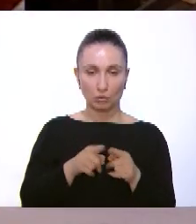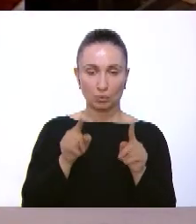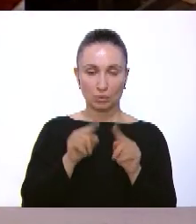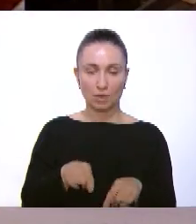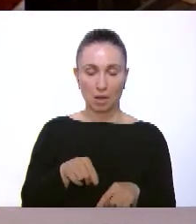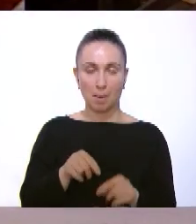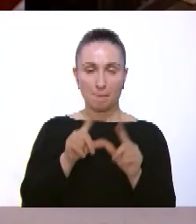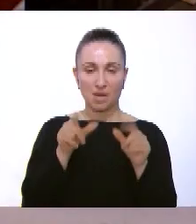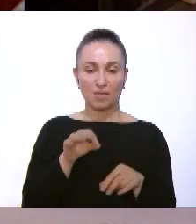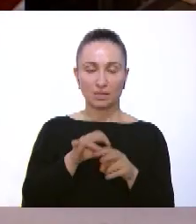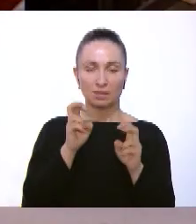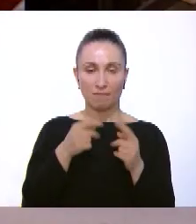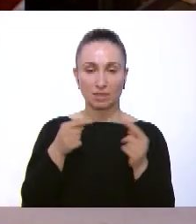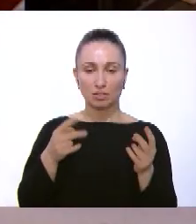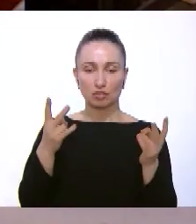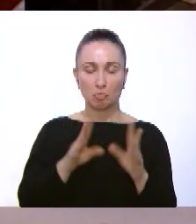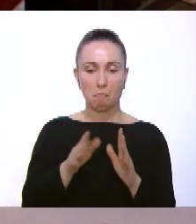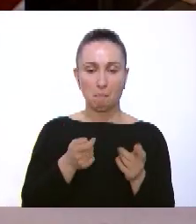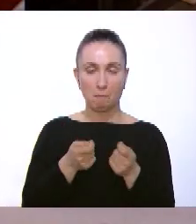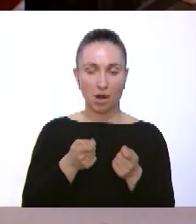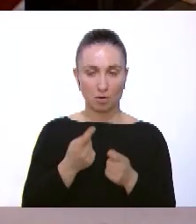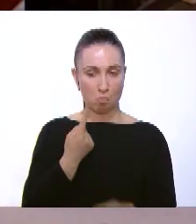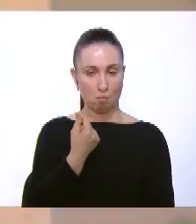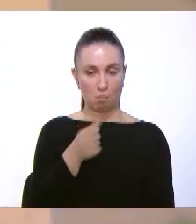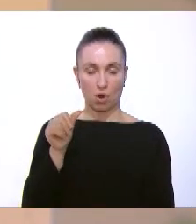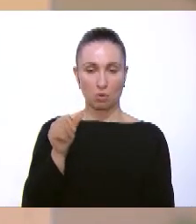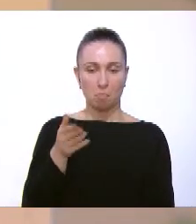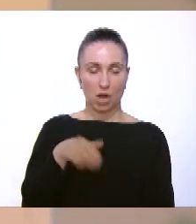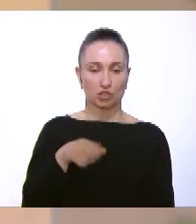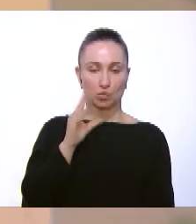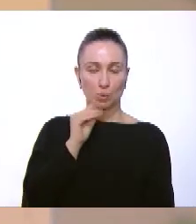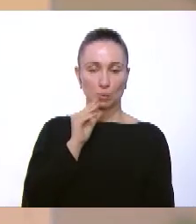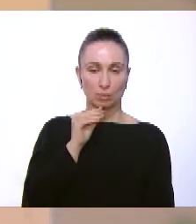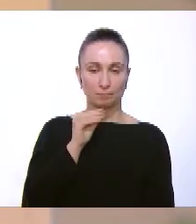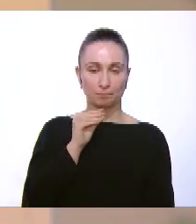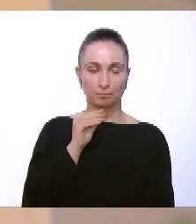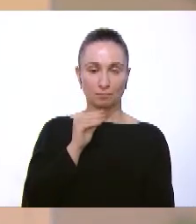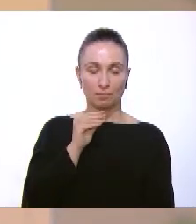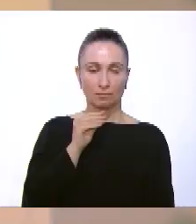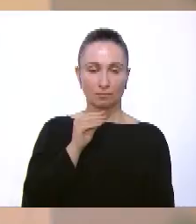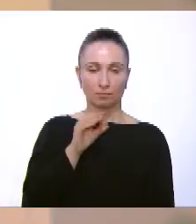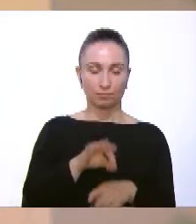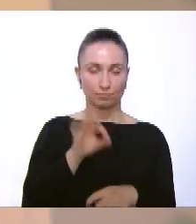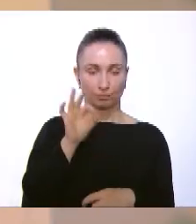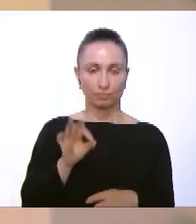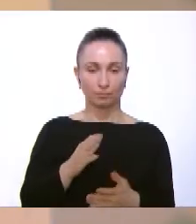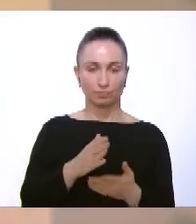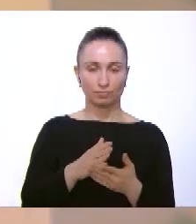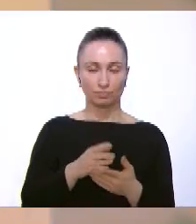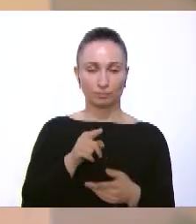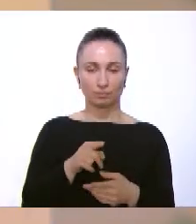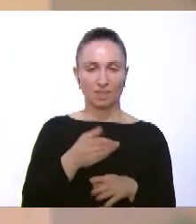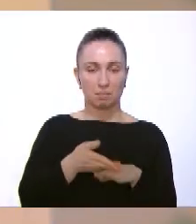ვინაიდან ფილტვის დაავადებებს ჭირდება მართვა არა მხოლოდ მაშინ, როდესაც აქტუალურია და